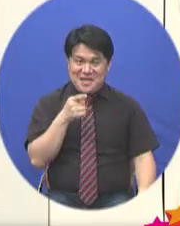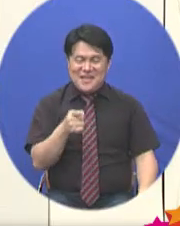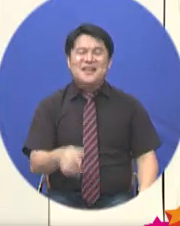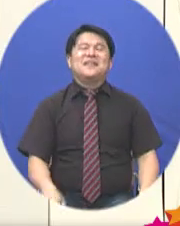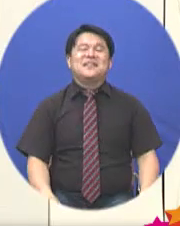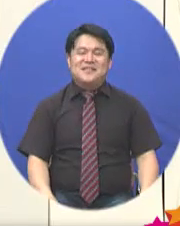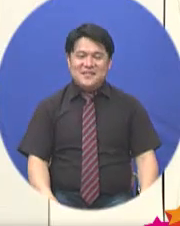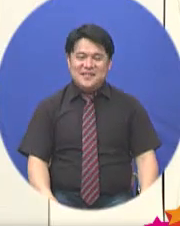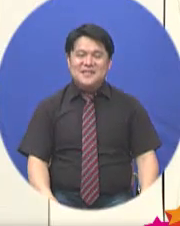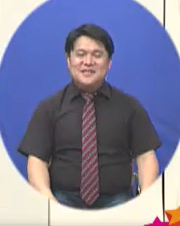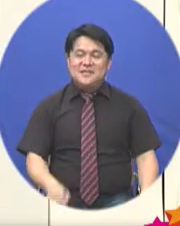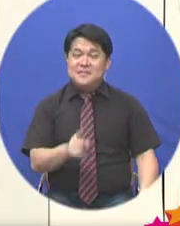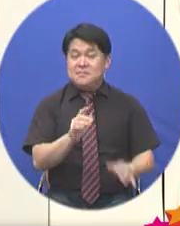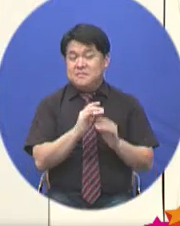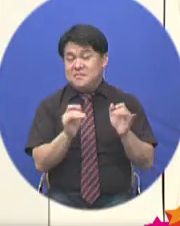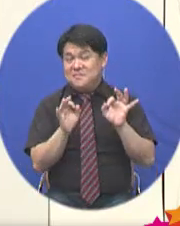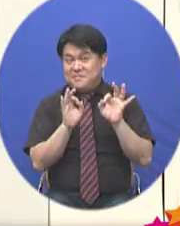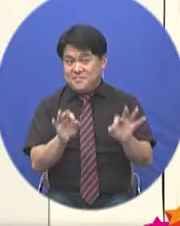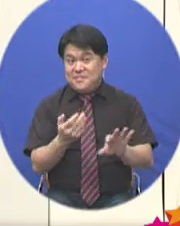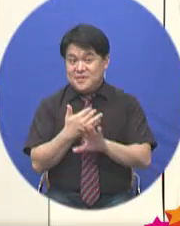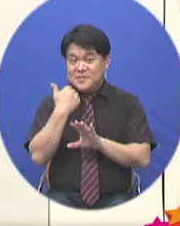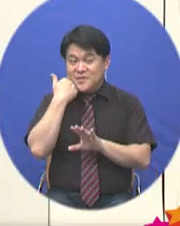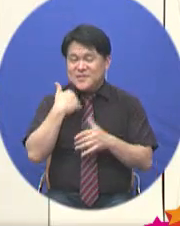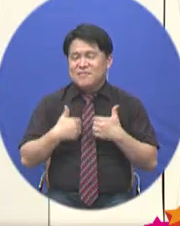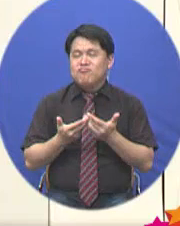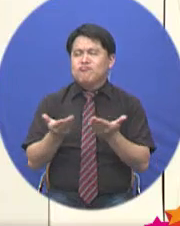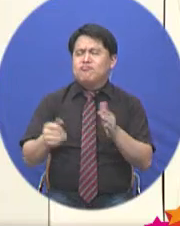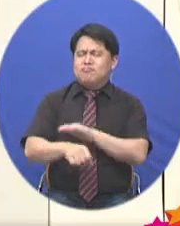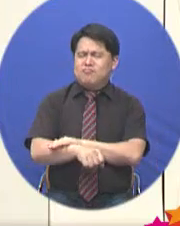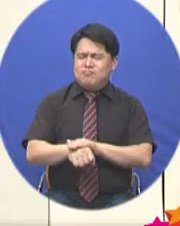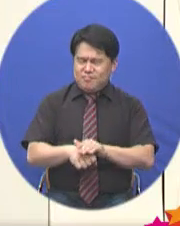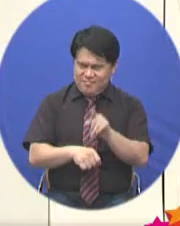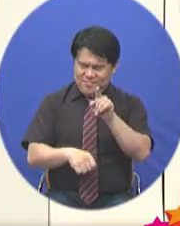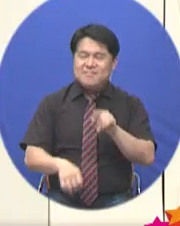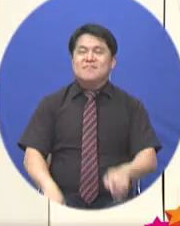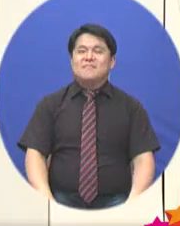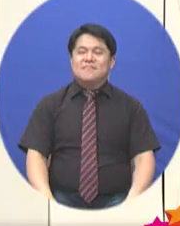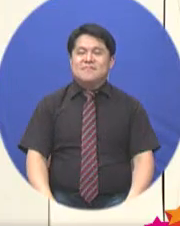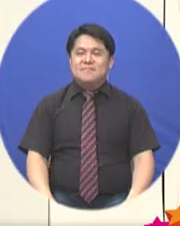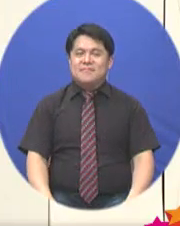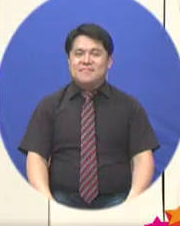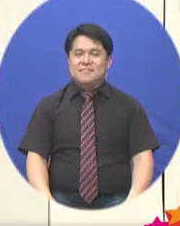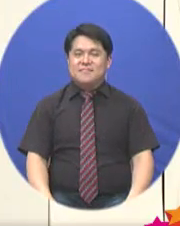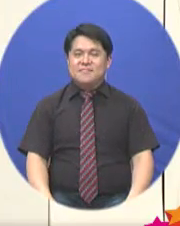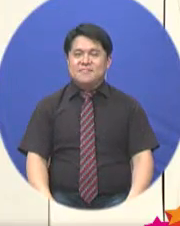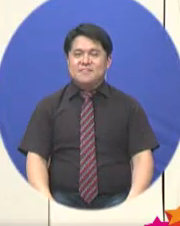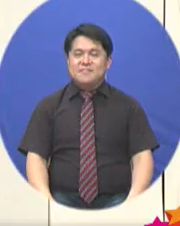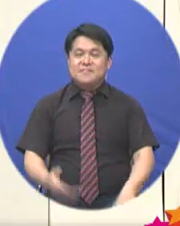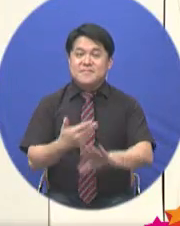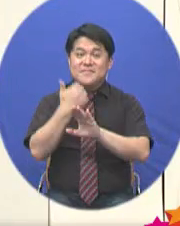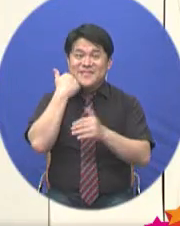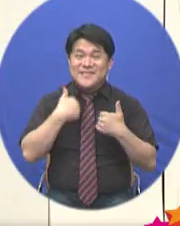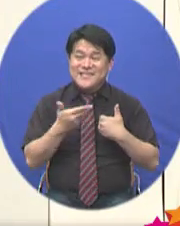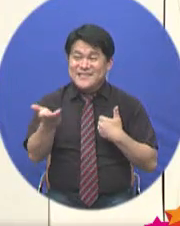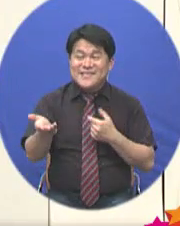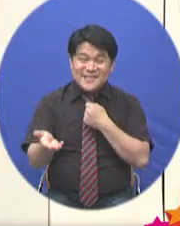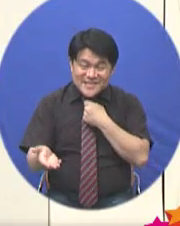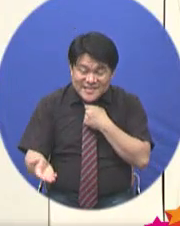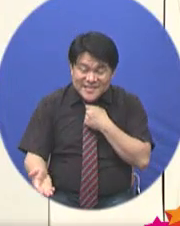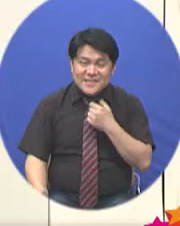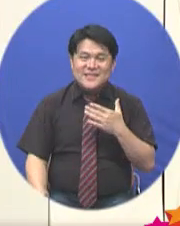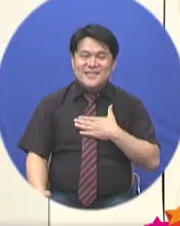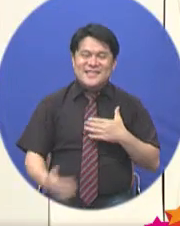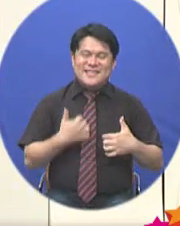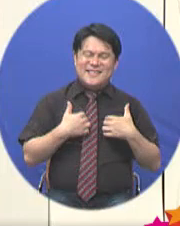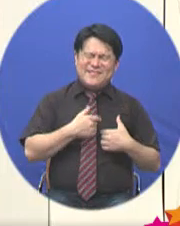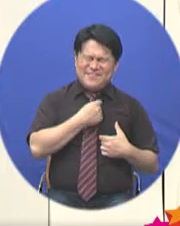그렇게 되는 분들이요, 굉장히 다른 사람을 기쁘게 해주시는 분들. 맞아요. 예, 좀 남들도 즐겁게 해주고 싶고 네. 저도